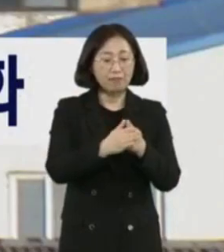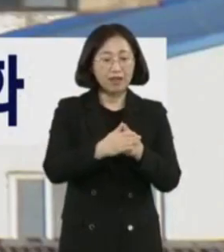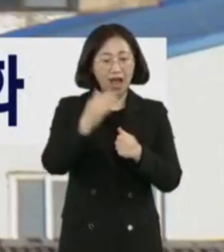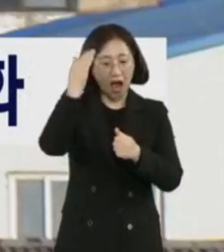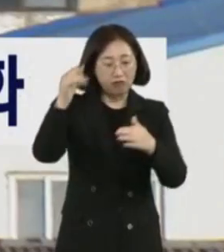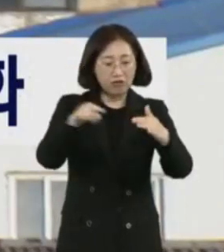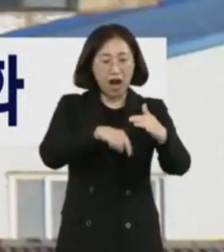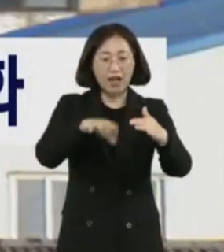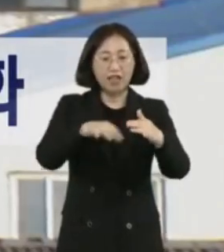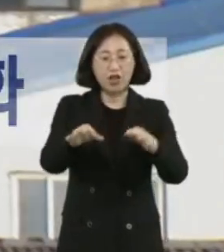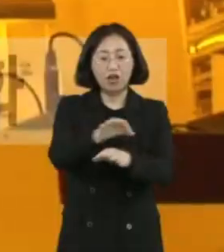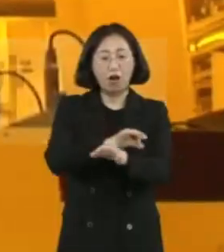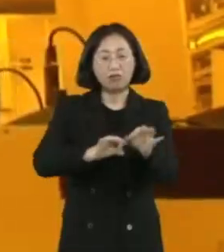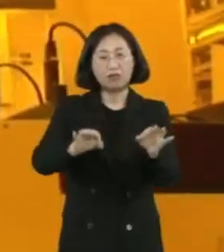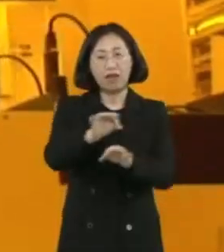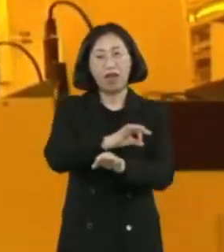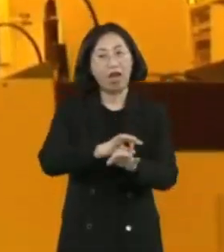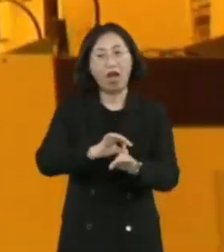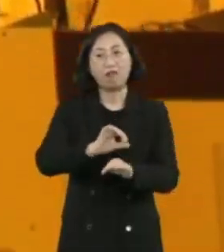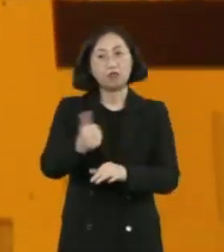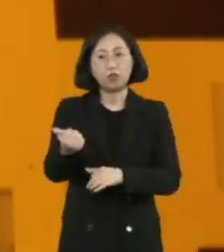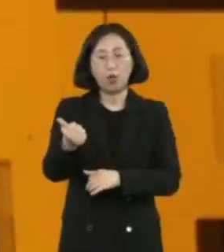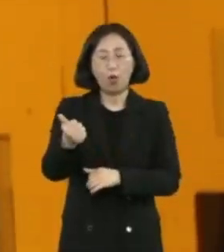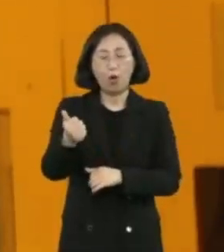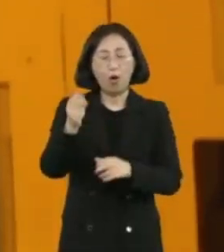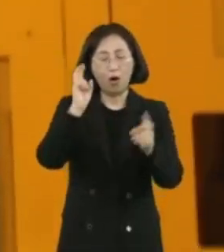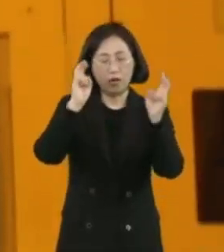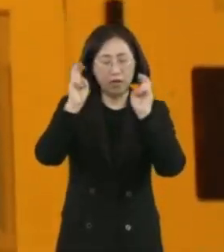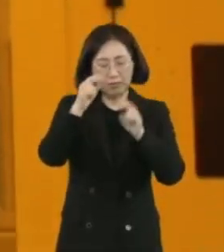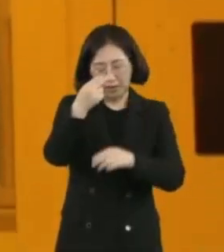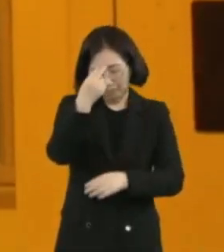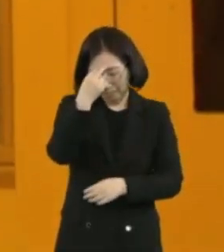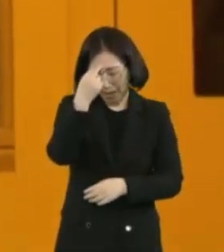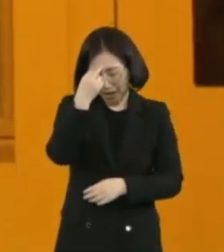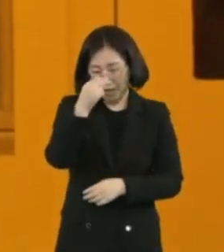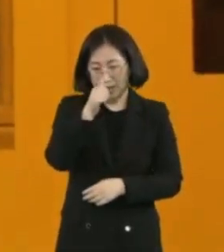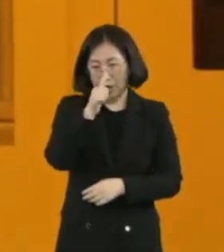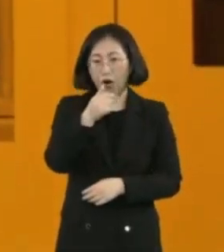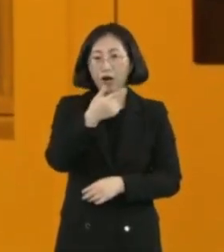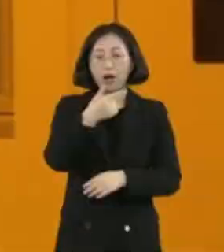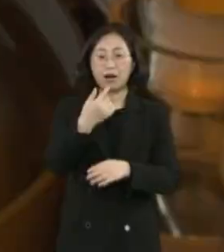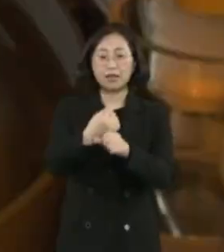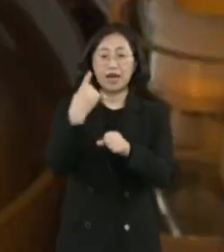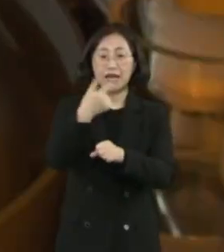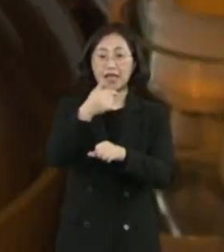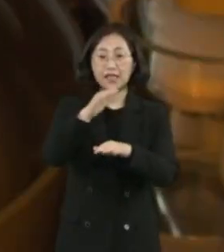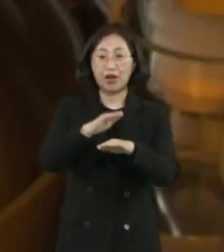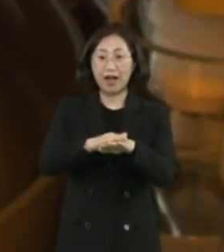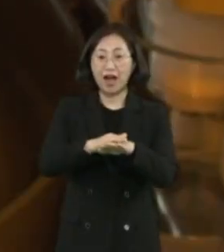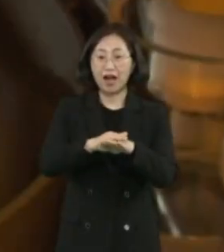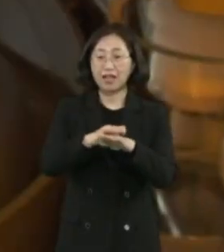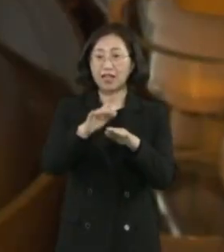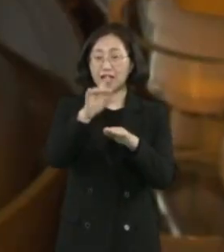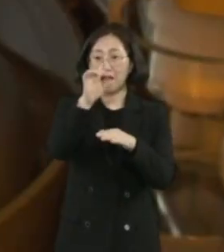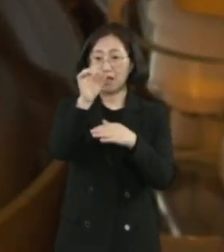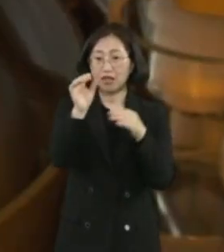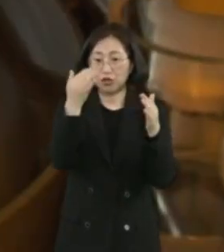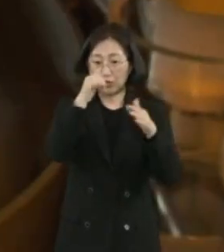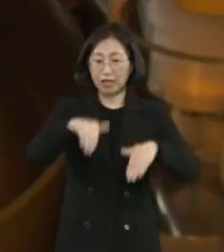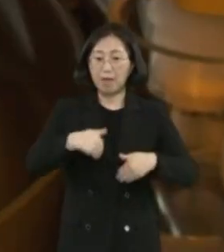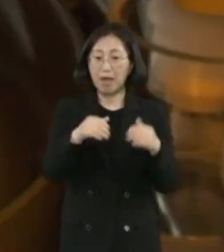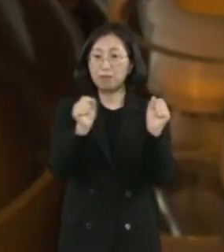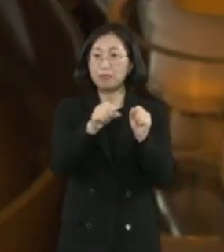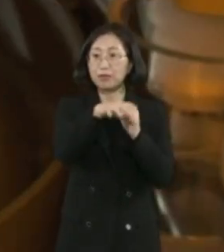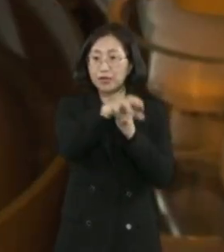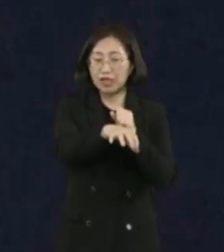기업들의 한숨이 깊어지고 있습니다. 지난해 천안과 아산, 당진 등 충남 북부 지역의 수출이 반도체와